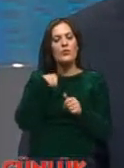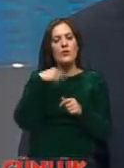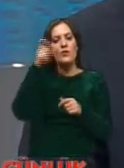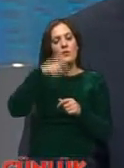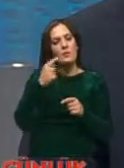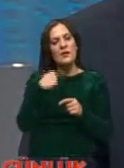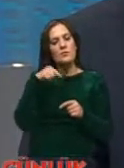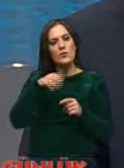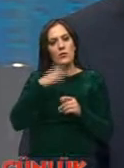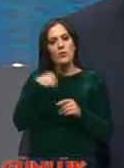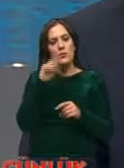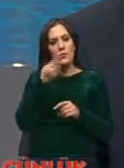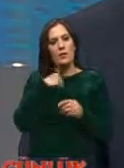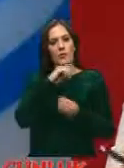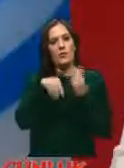bakıyorum. Evet, yani,